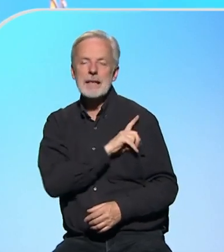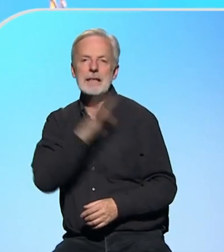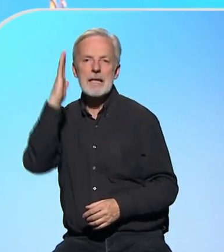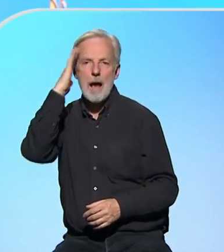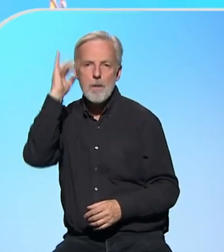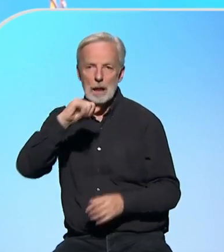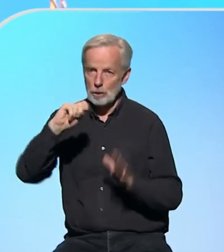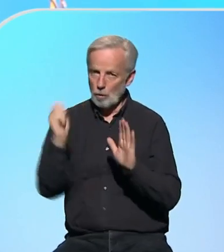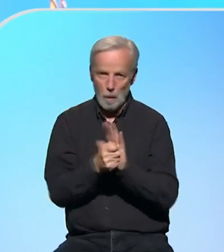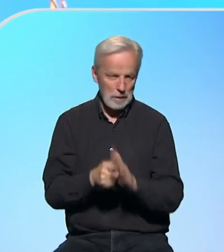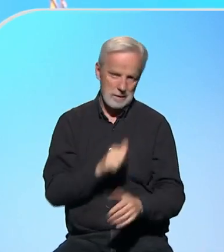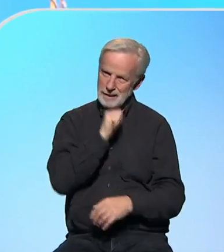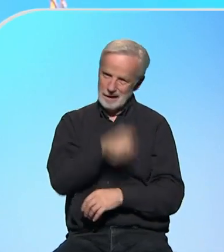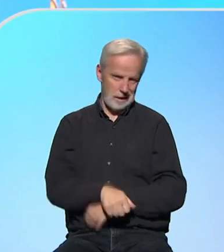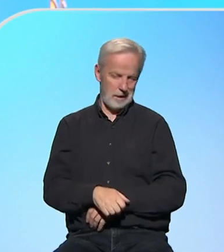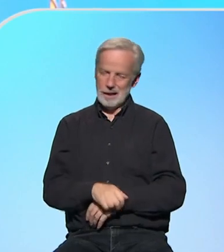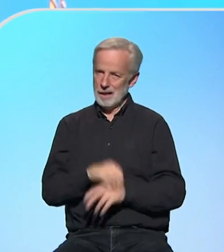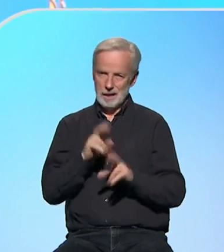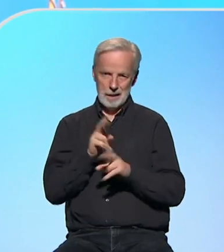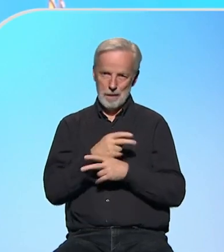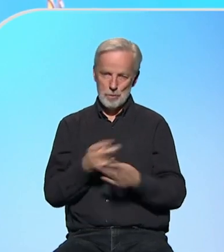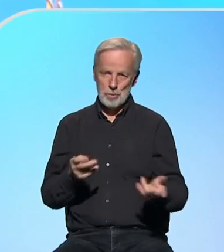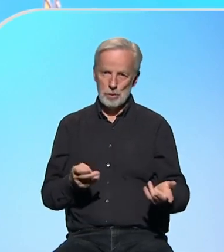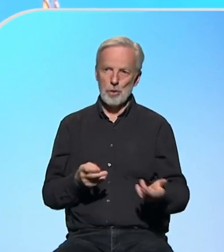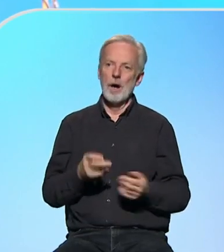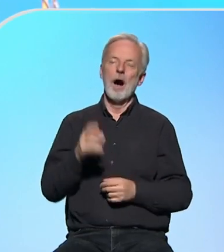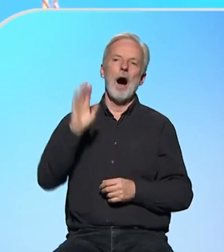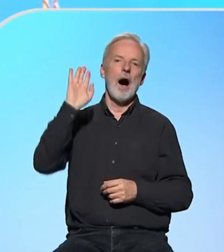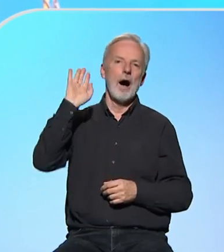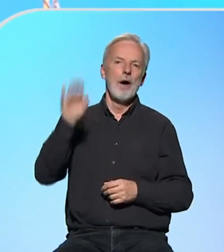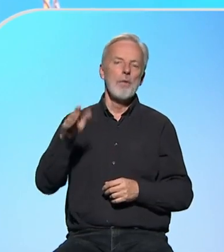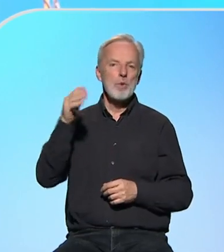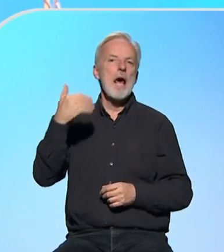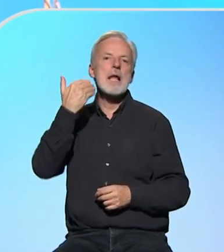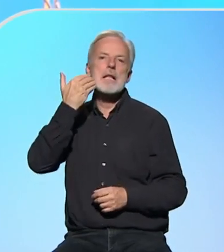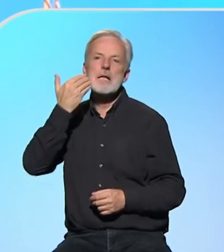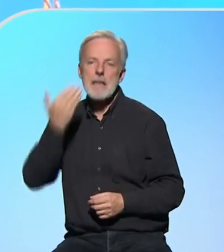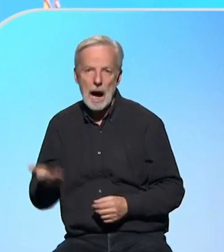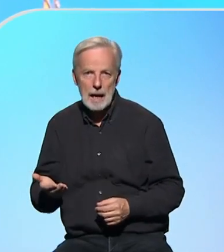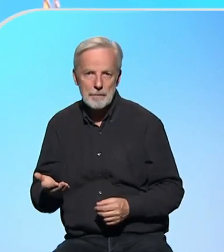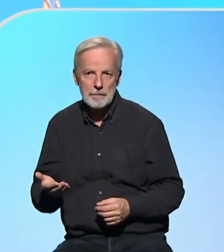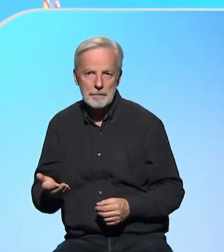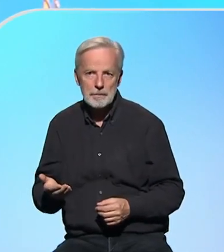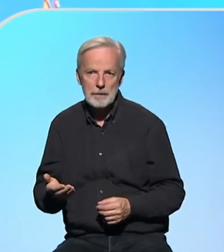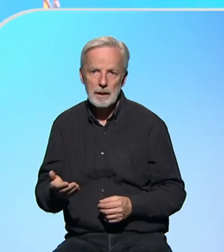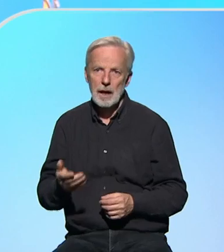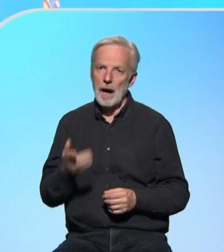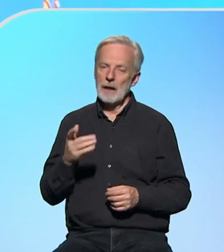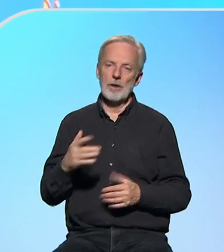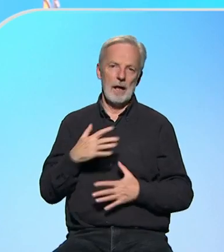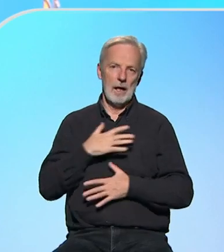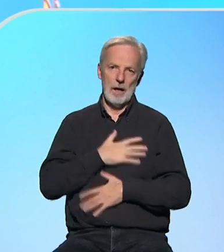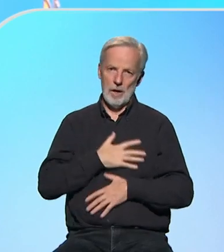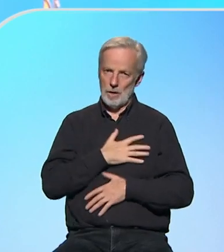Některá média to velice vtipně nazvou tak, že mladí už tak moc neholdují vlastnímu bydlení nebo nefandí vlastnímu bydlení, ale to je samozřejmě strašná interpretace, je to o tom,